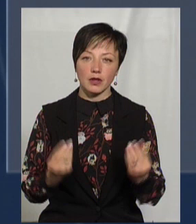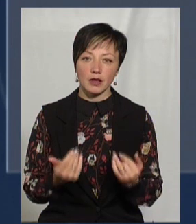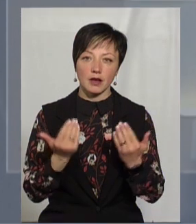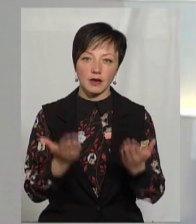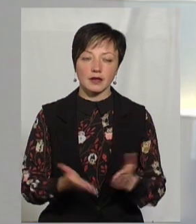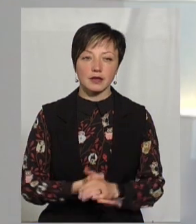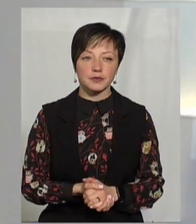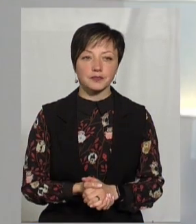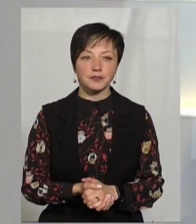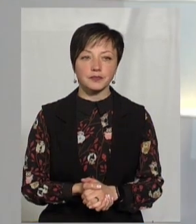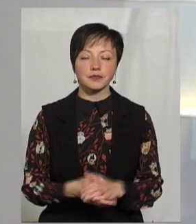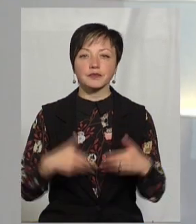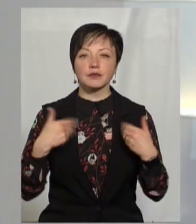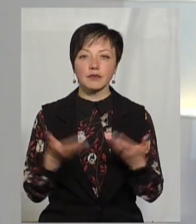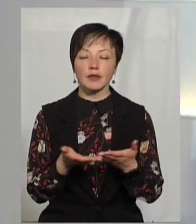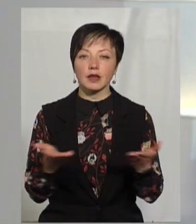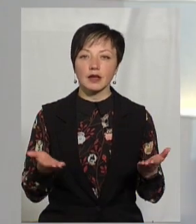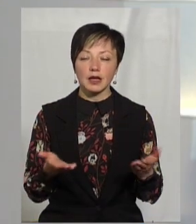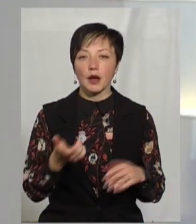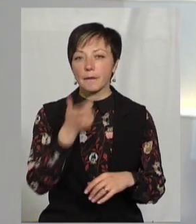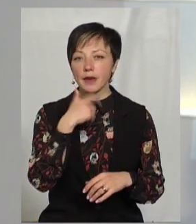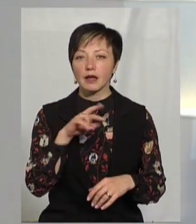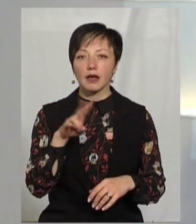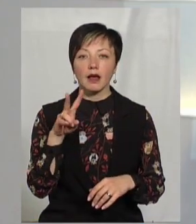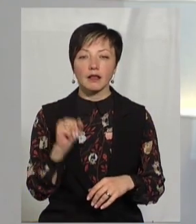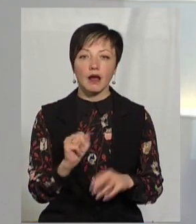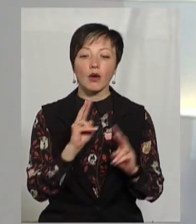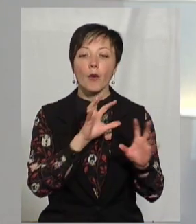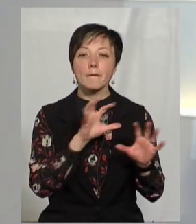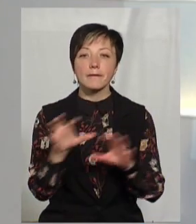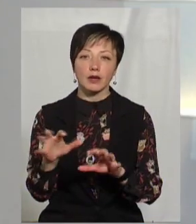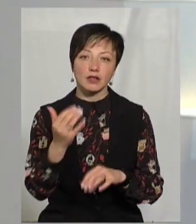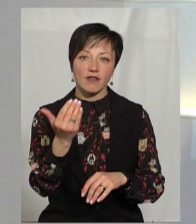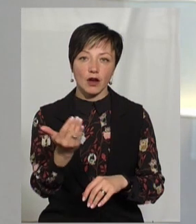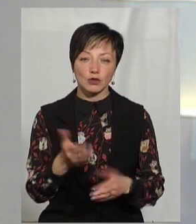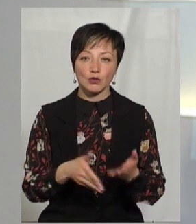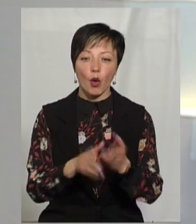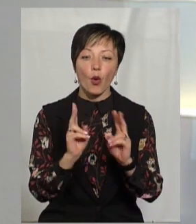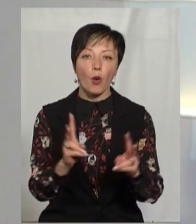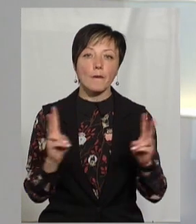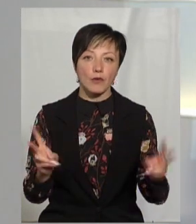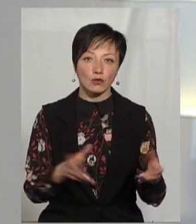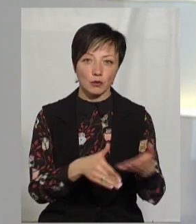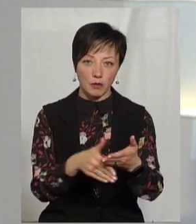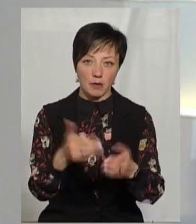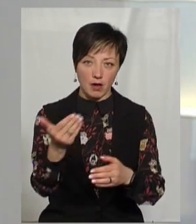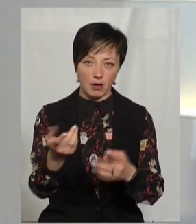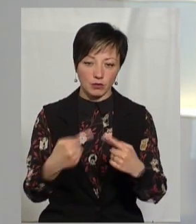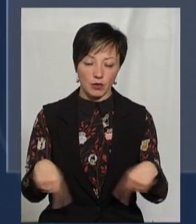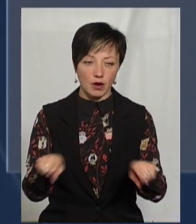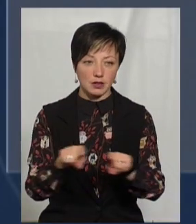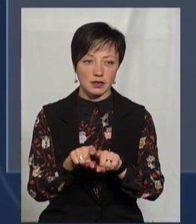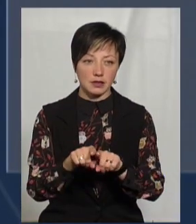Доброго дня вам. Доброго дня, вітаю вас. Пані Яно, ким опікуються ваші волонтери? Кому допомагають?